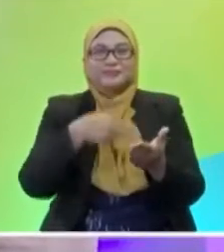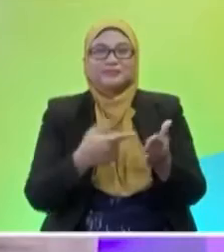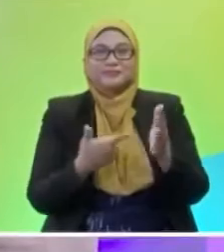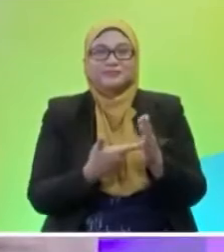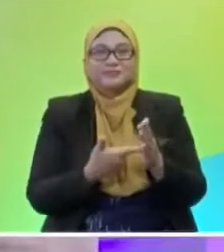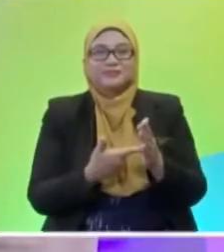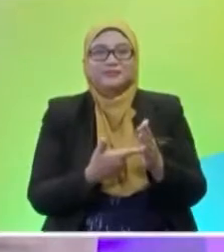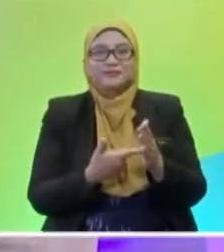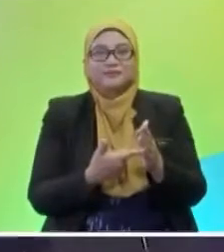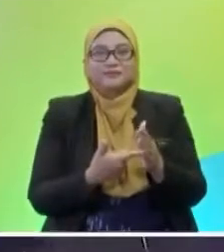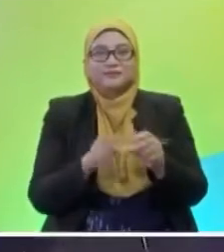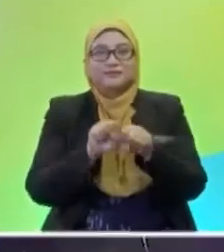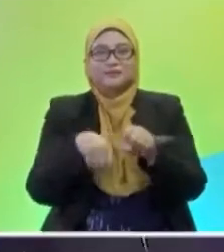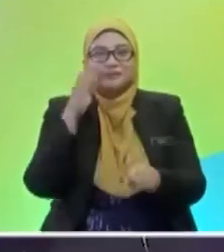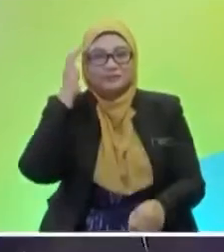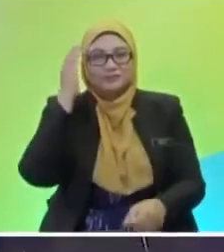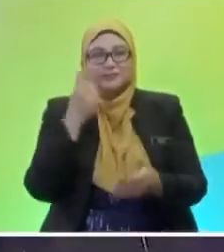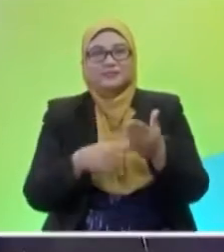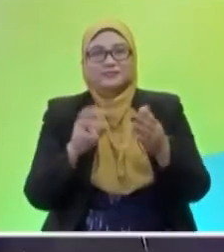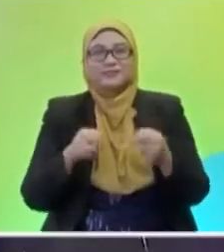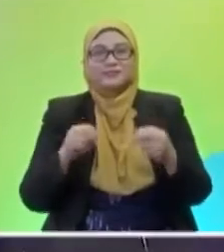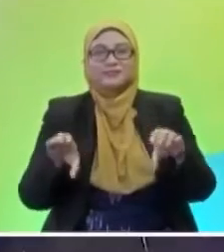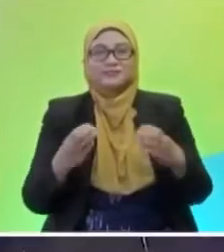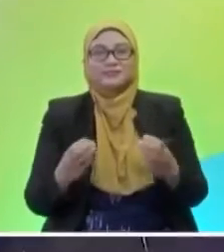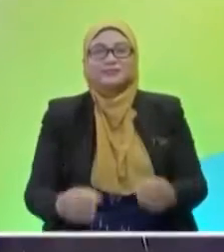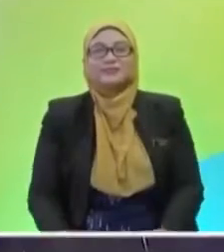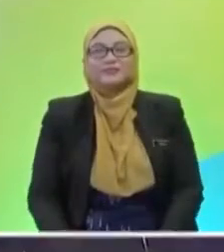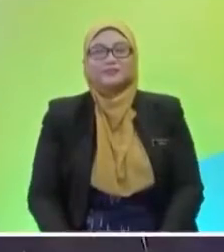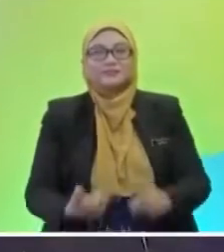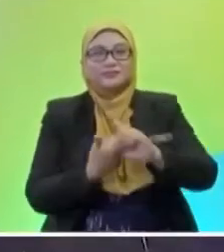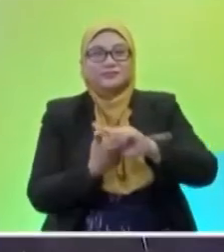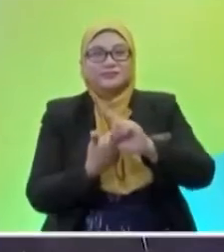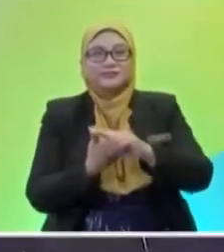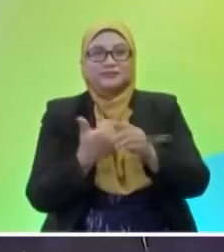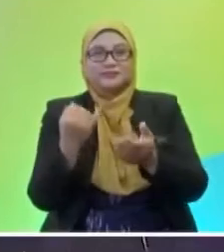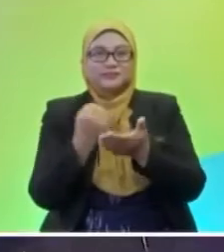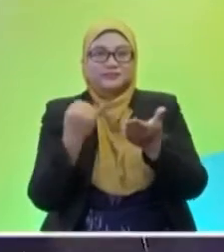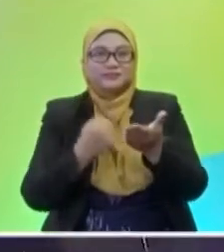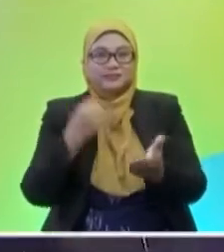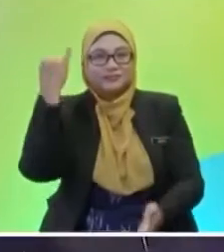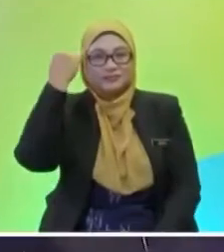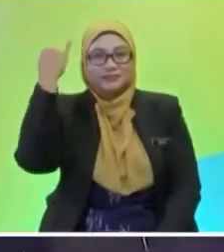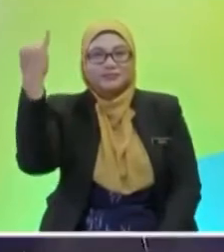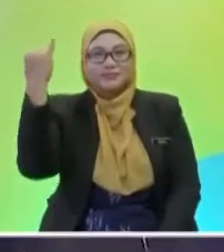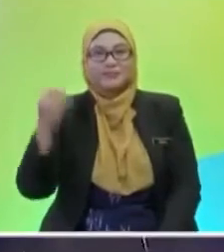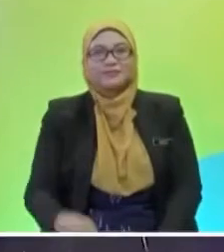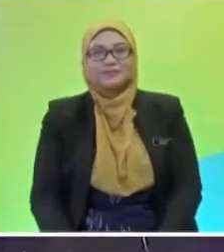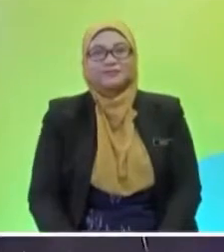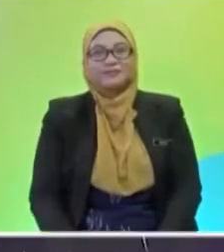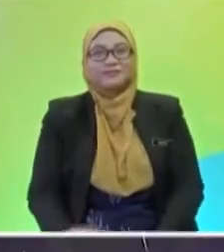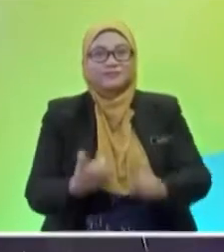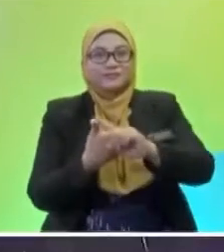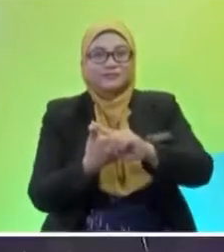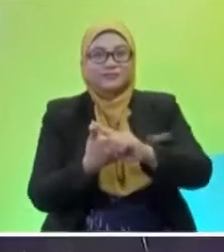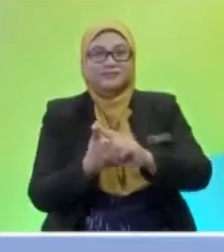apa hari ini. Okey cikgu. Okey, jadi yang pertama kita dah akan melakarkan idea. Okey, itu yang langkah pertama